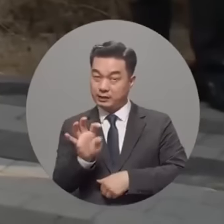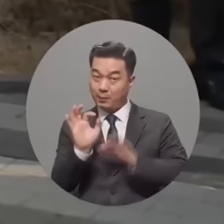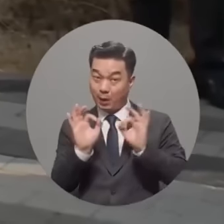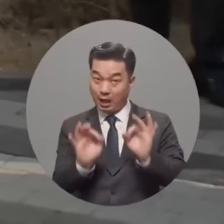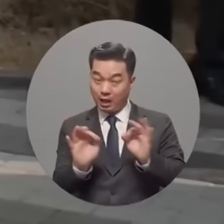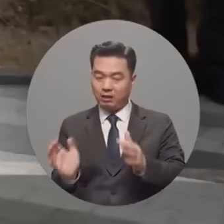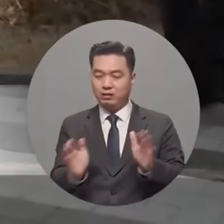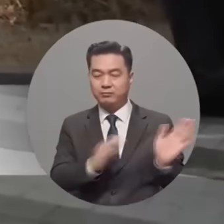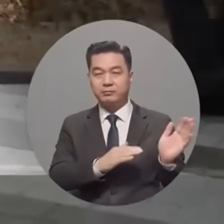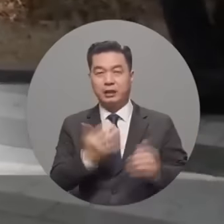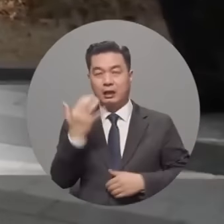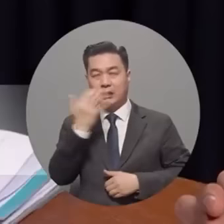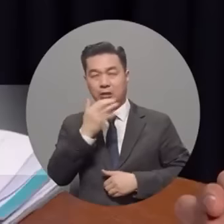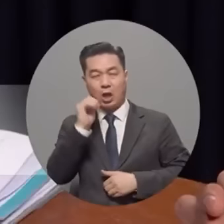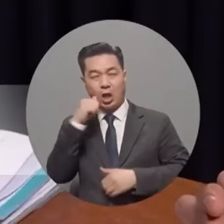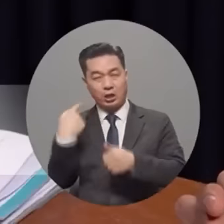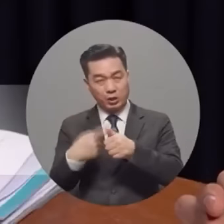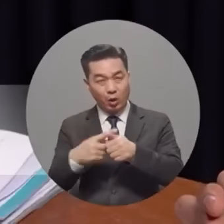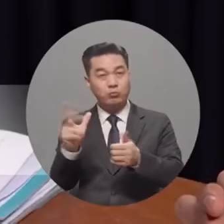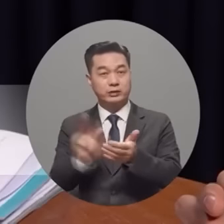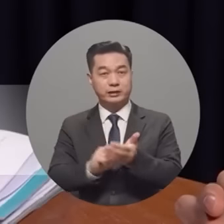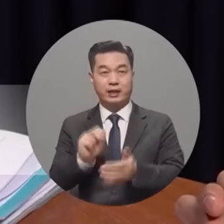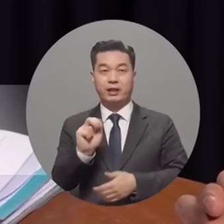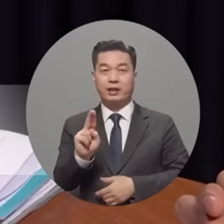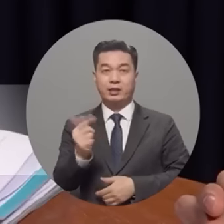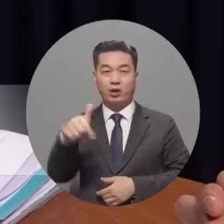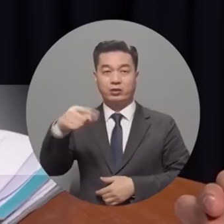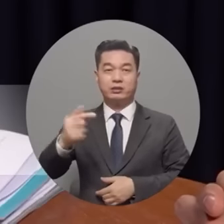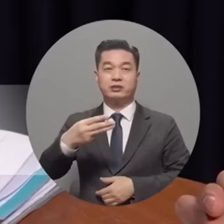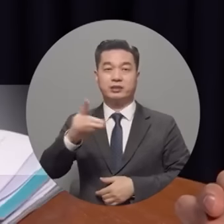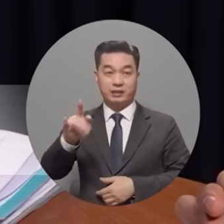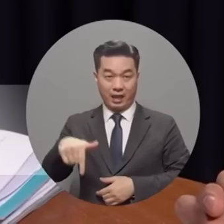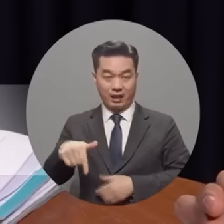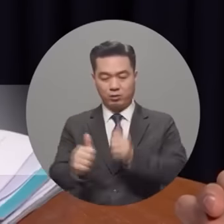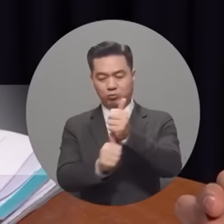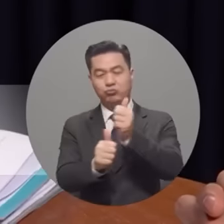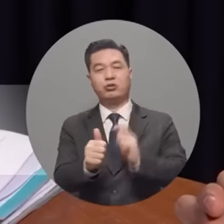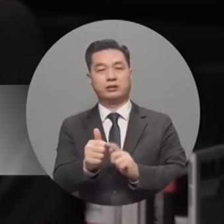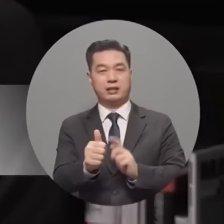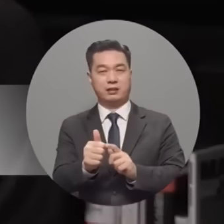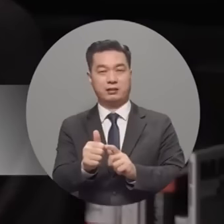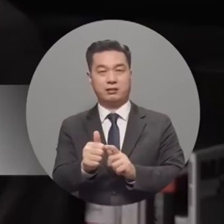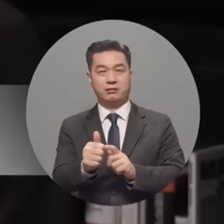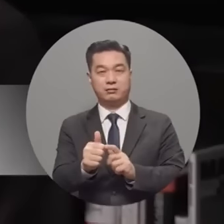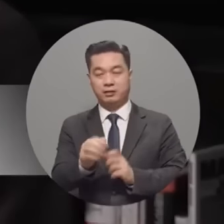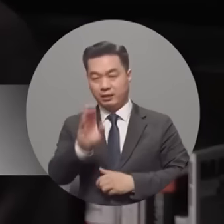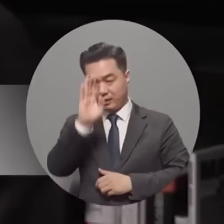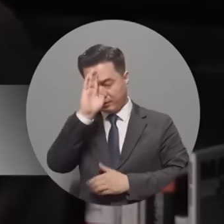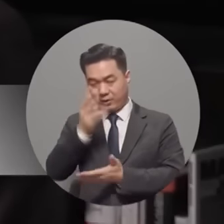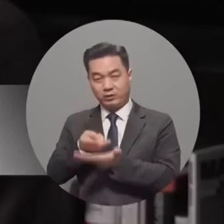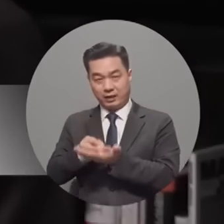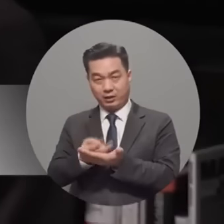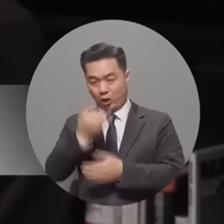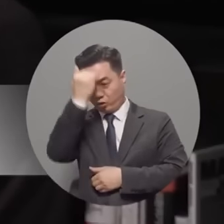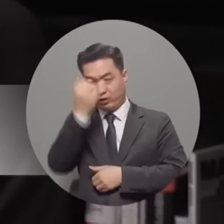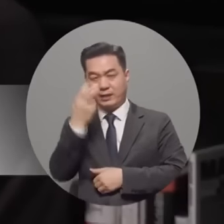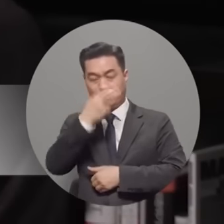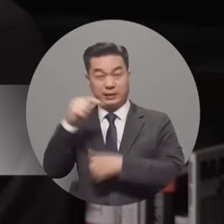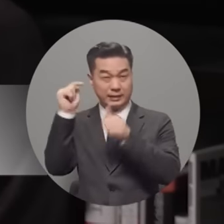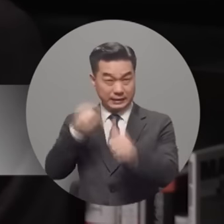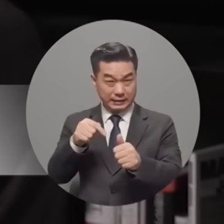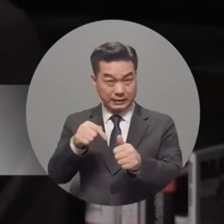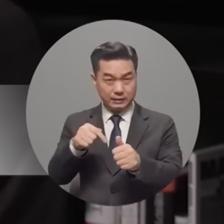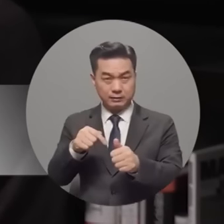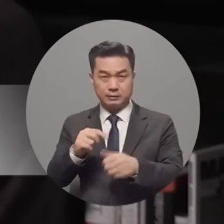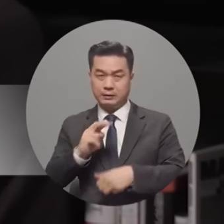다만 성희롱 의혹에 휩싸인 현근택 민주연구원 부원장에 대해 병상에서 윤리감찰을 지시한 지 하루 만에 피해자